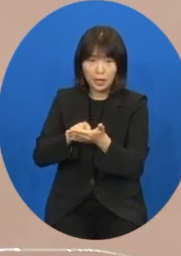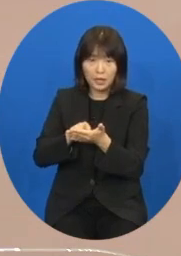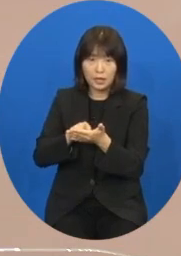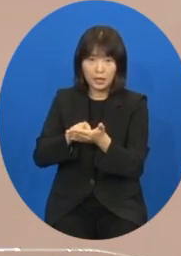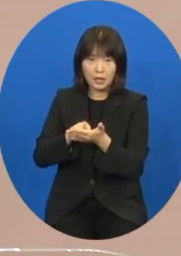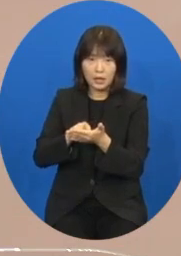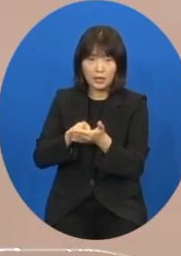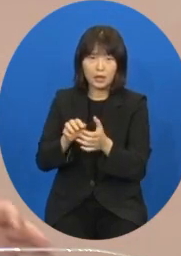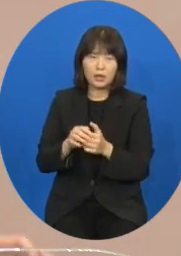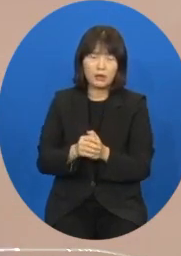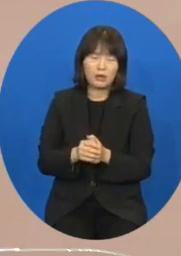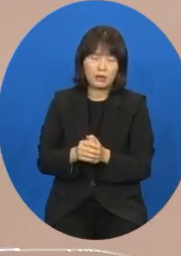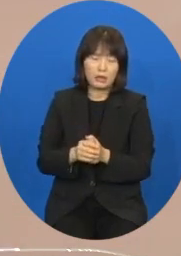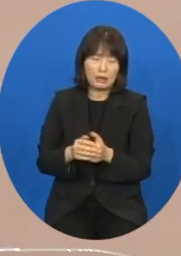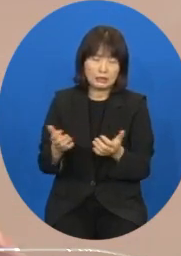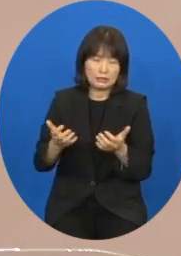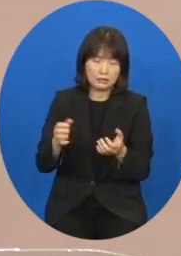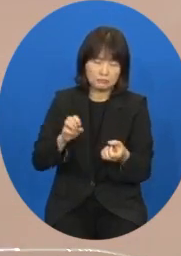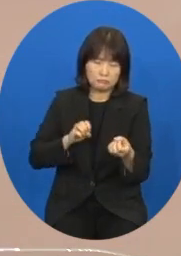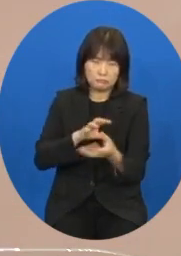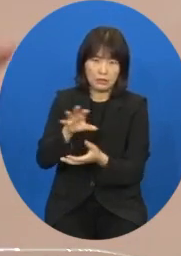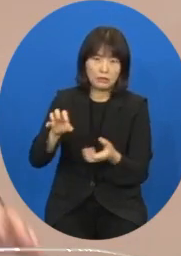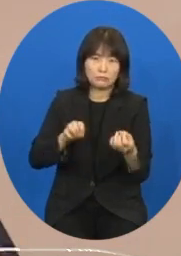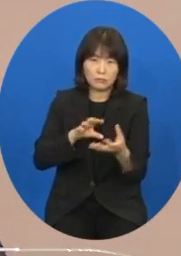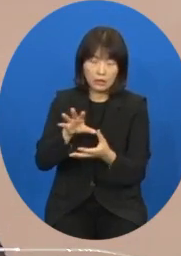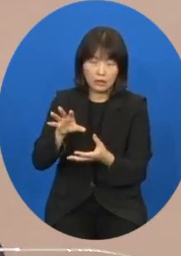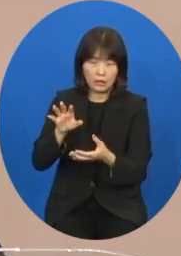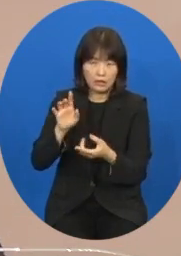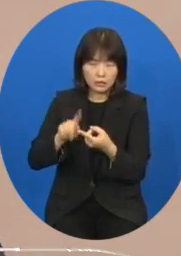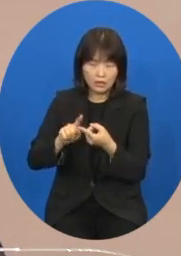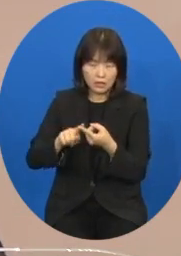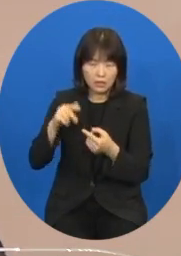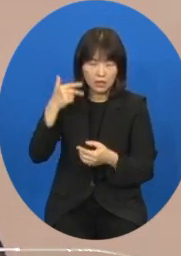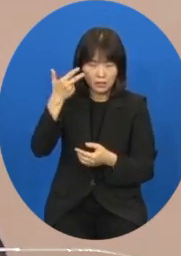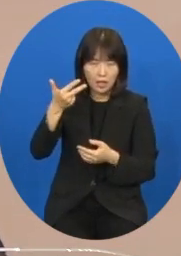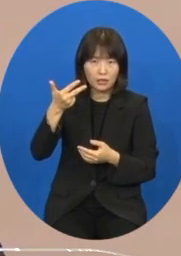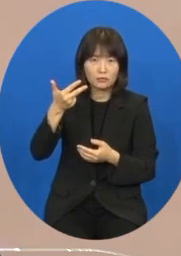또 난리가 벌어집니다. 그 말씀은 다음 주일에 드리겠어요.